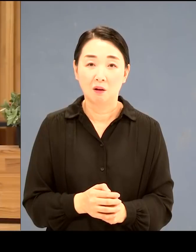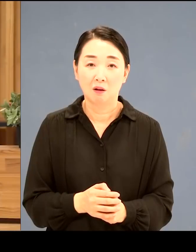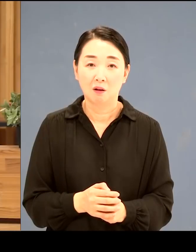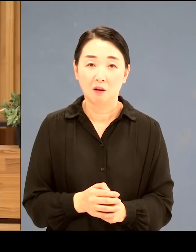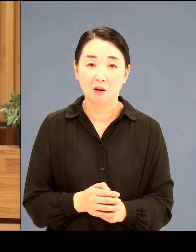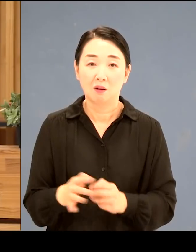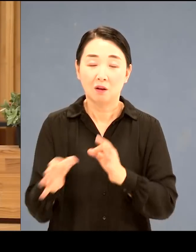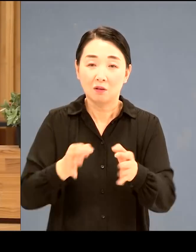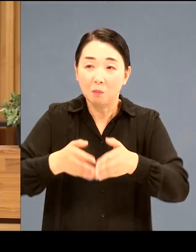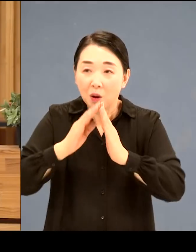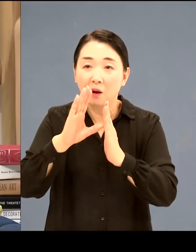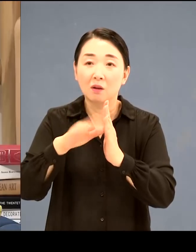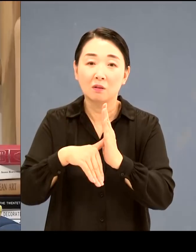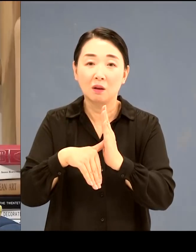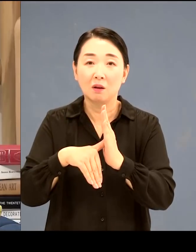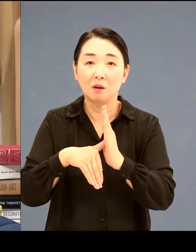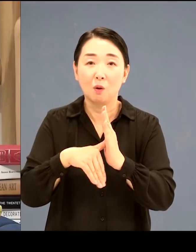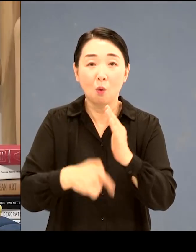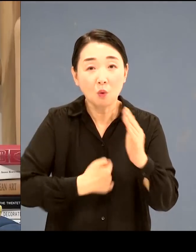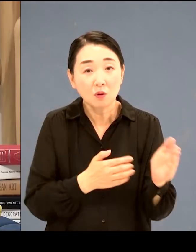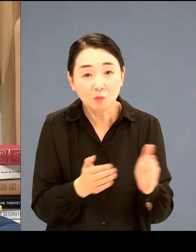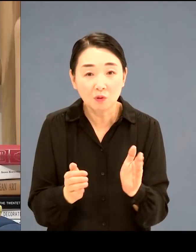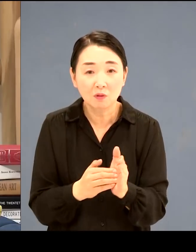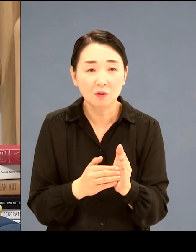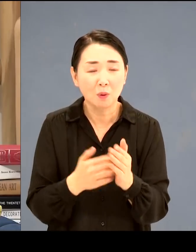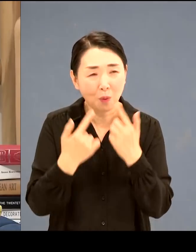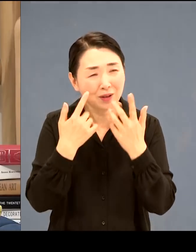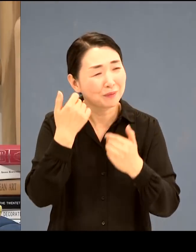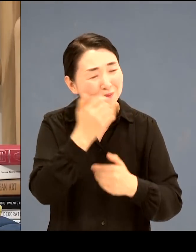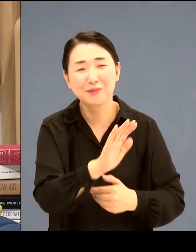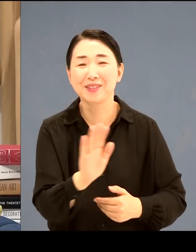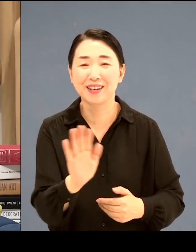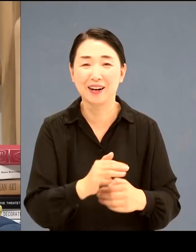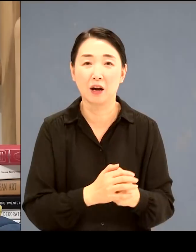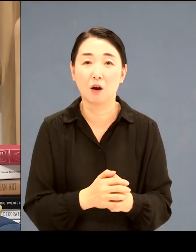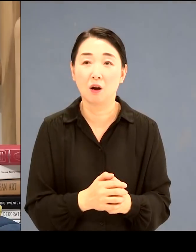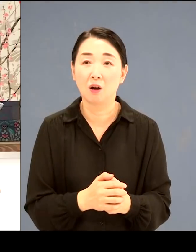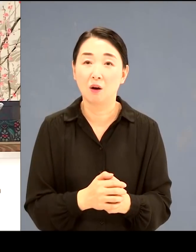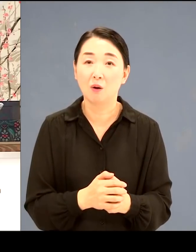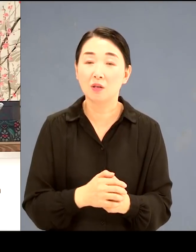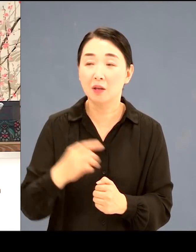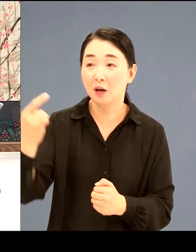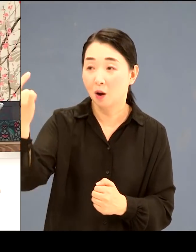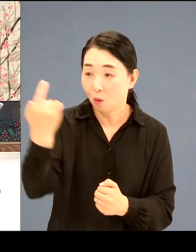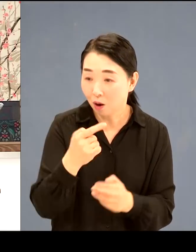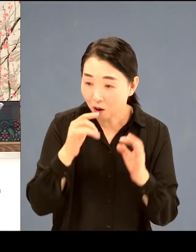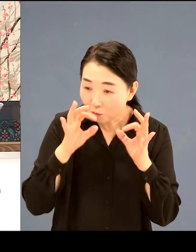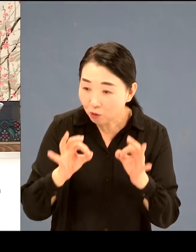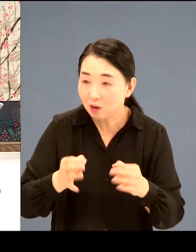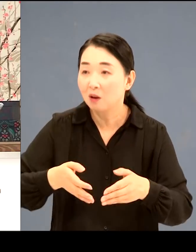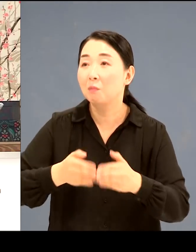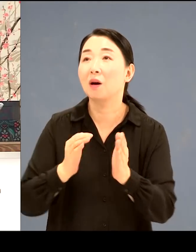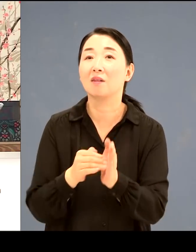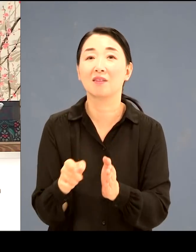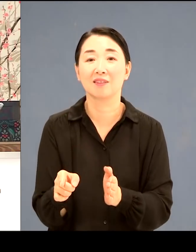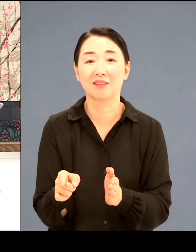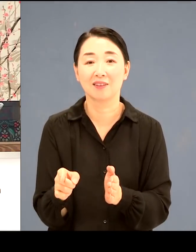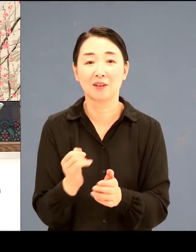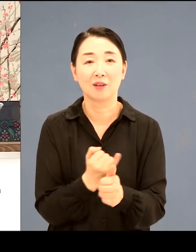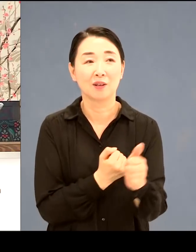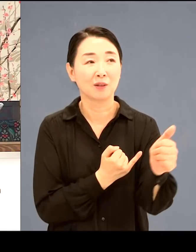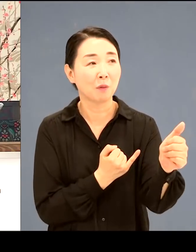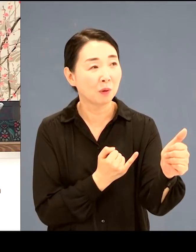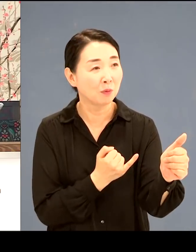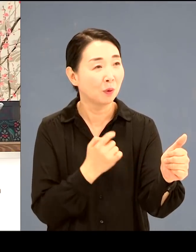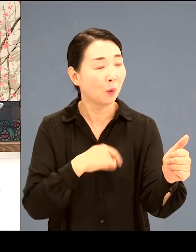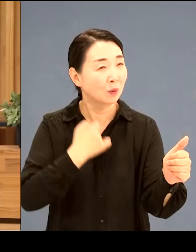계실 때부터 준비하셨겠네요? 그거 정확하게 안 물어봤는데 어쨌든 차려져 있었어요. 요 말씀 하나로 네. 남편분이 좀 약간 머릿속에 그려지네요.